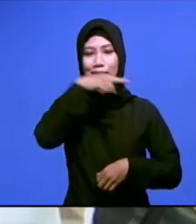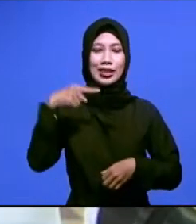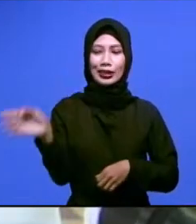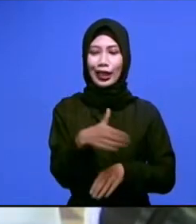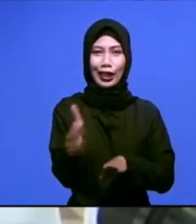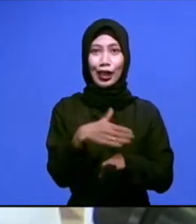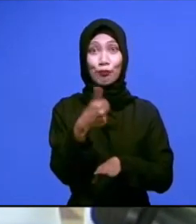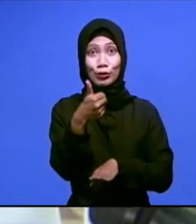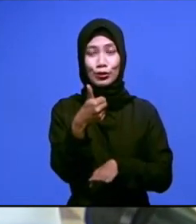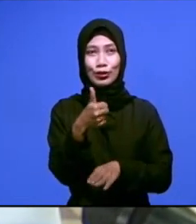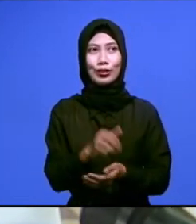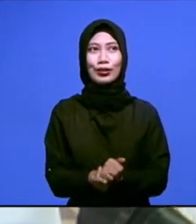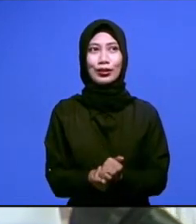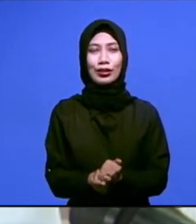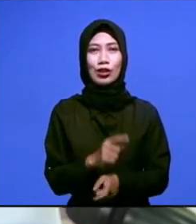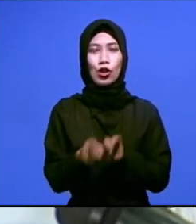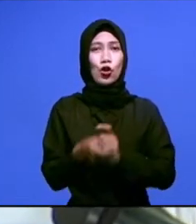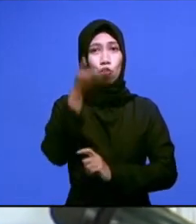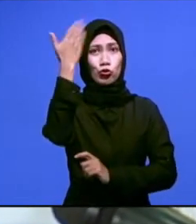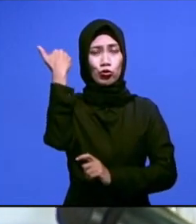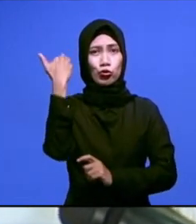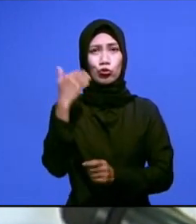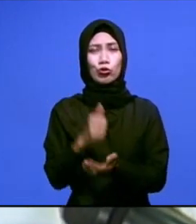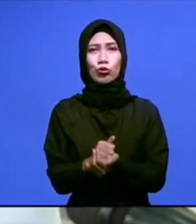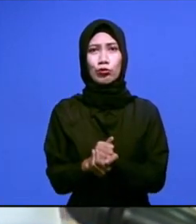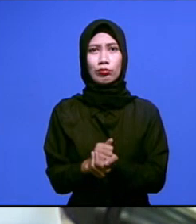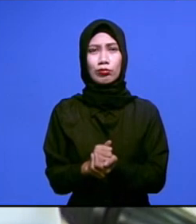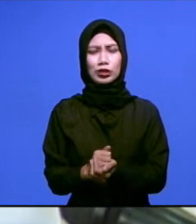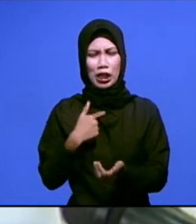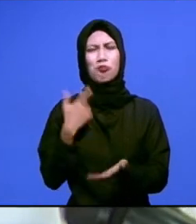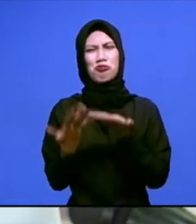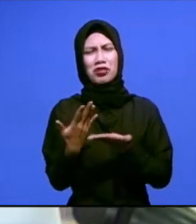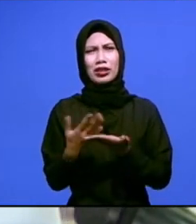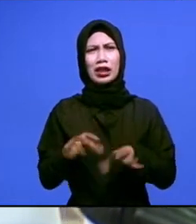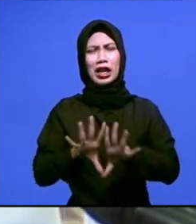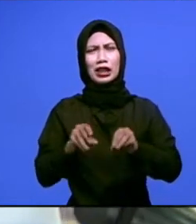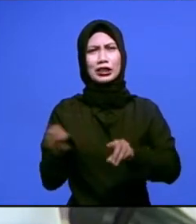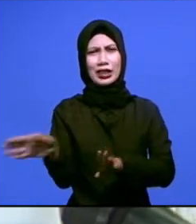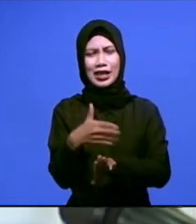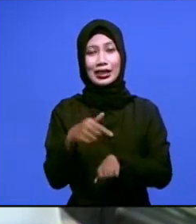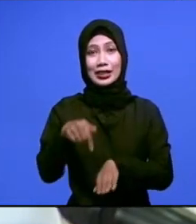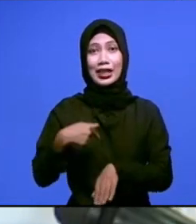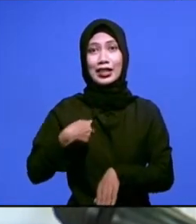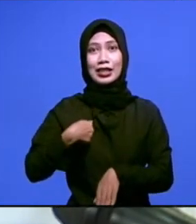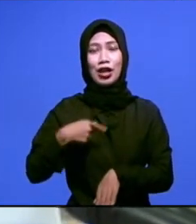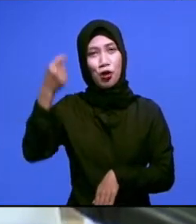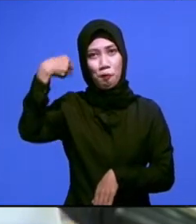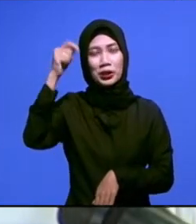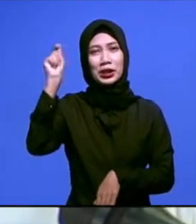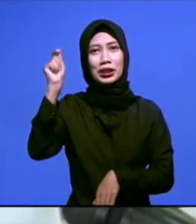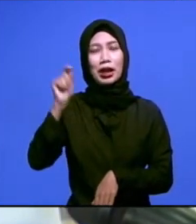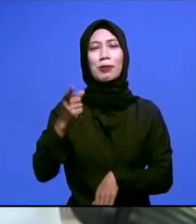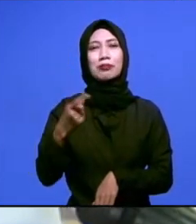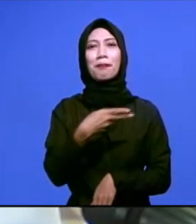tidak merdeka orang tukang sate ya tukang sate aja. Nggak bakalan bisa jadi apa menteri jadi apa. Nah sekarang bisa karena